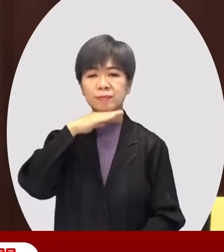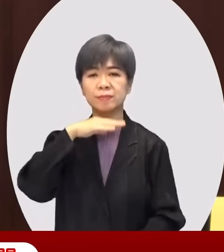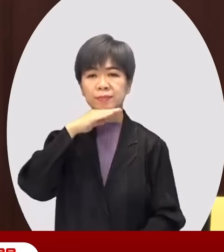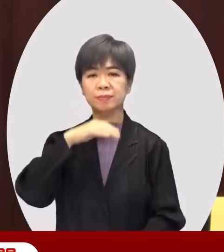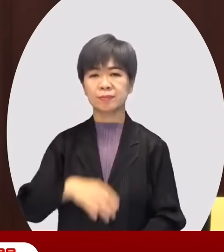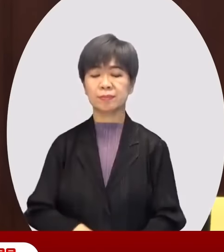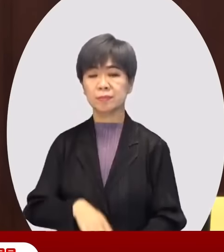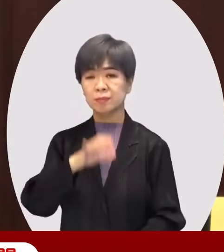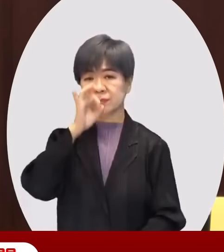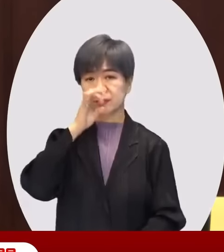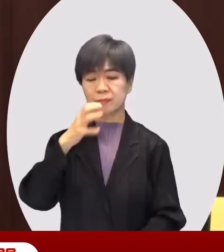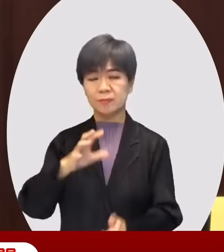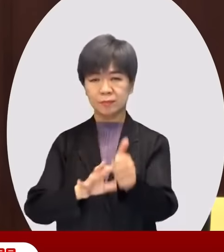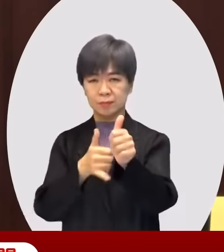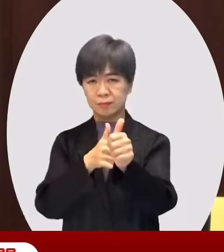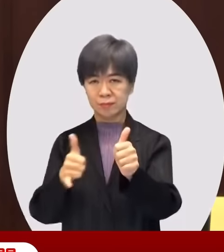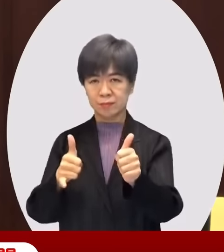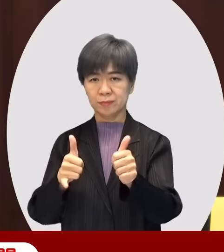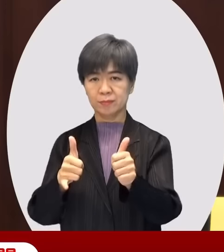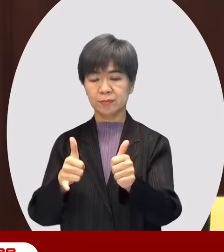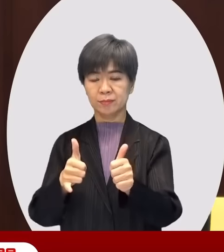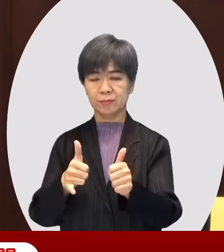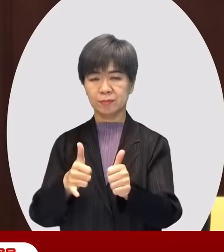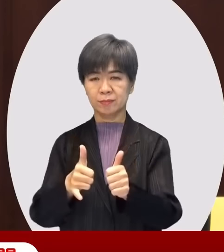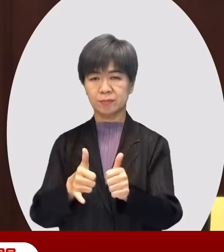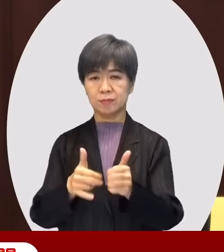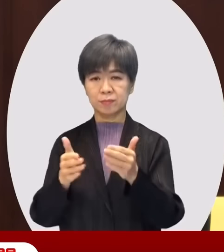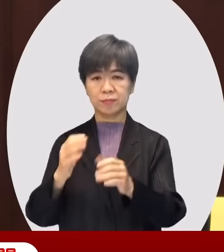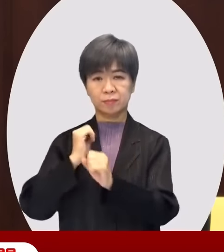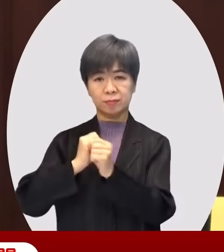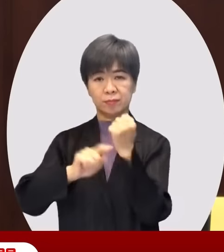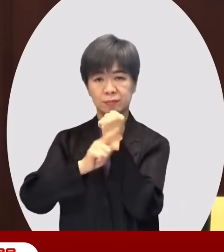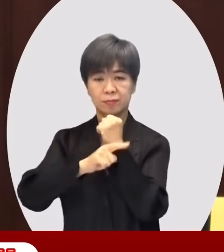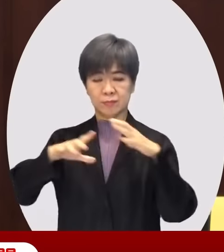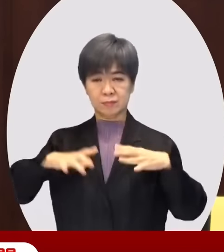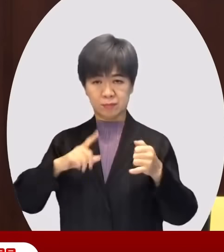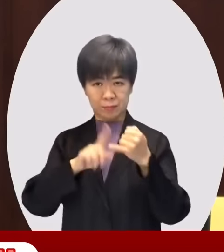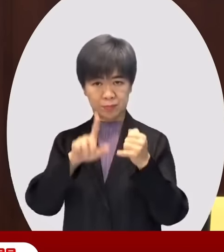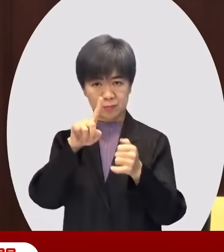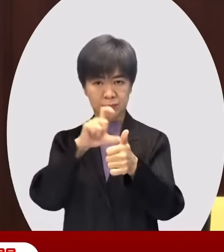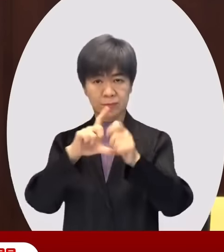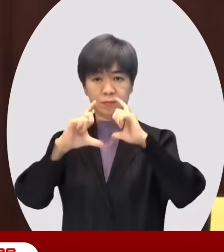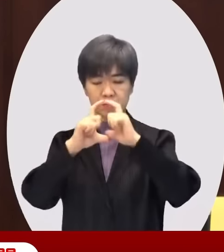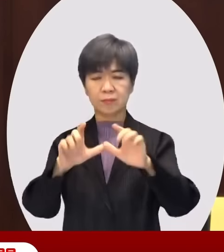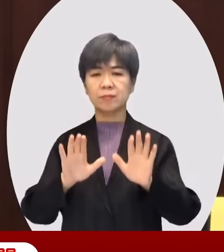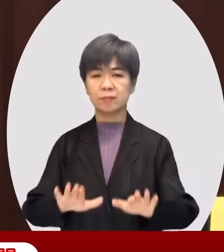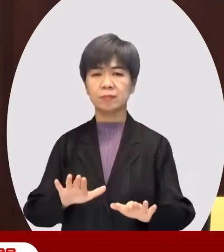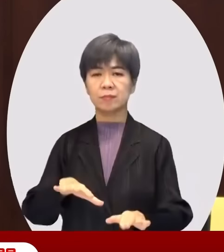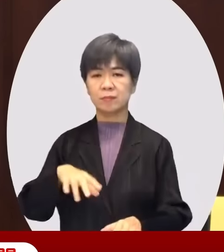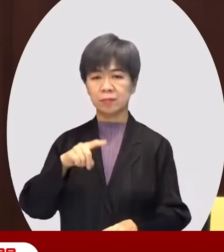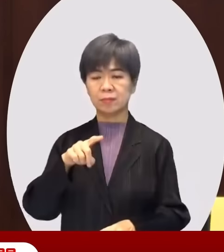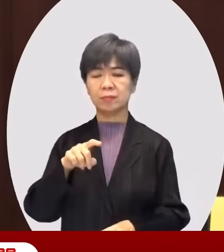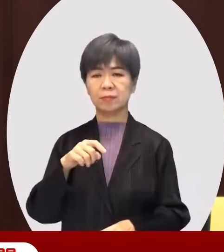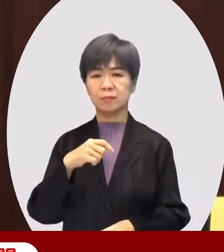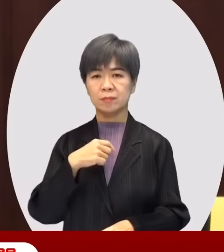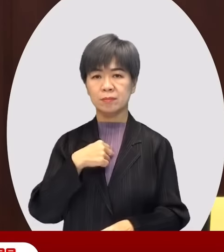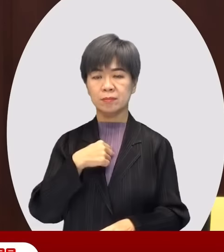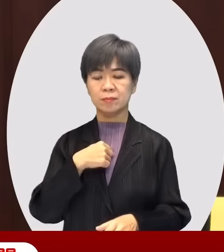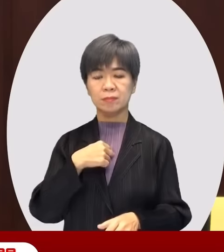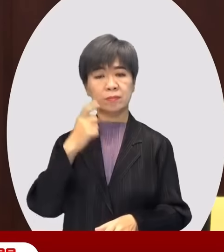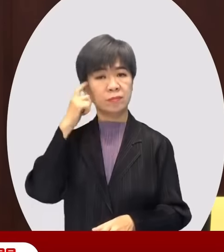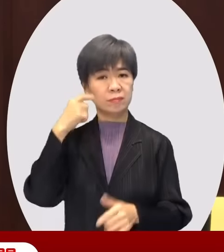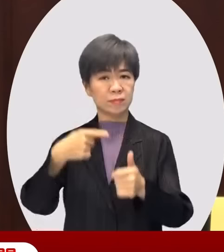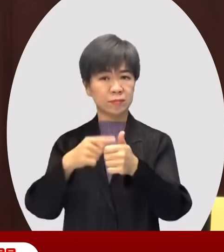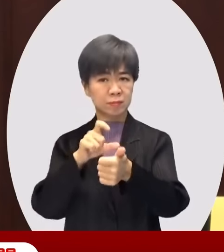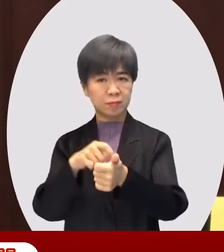等一下那个吴委员可以针对詹大法官最后一个问题回应。那我们现在先第一个问